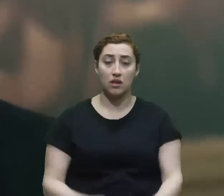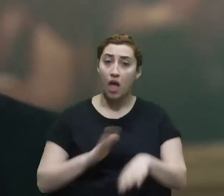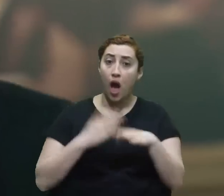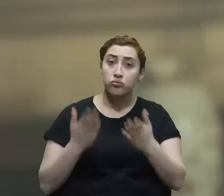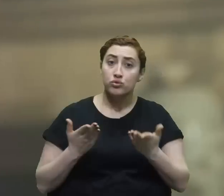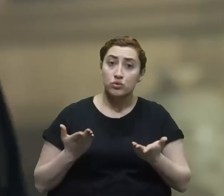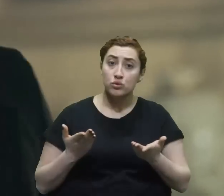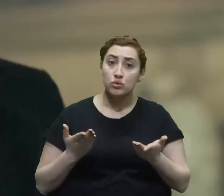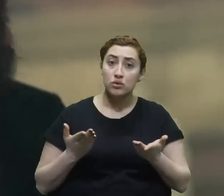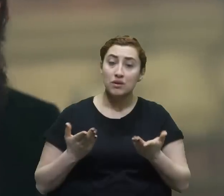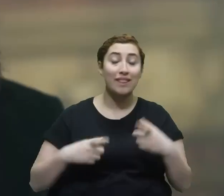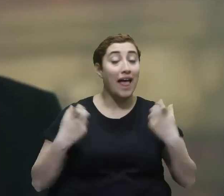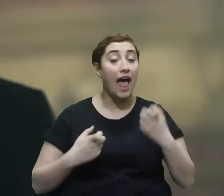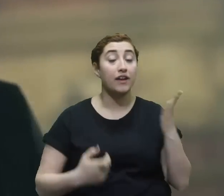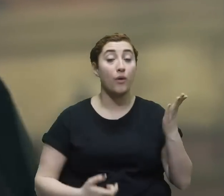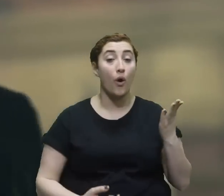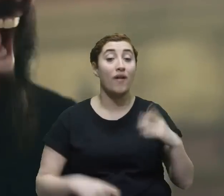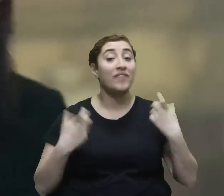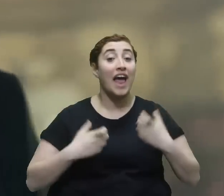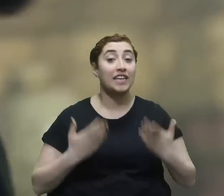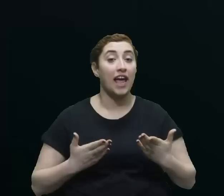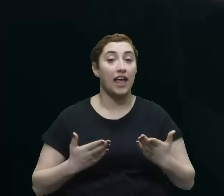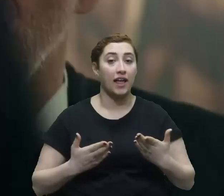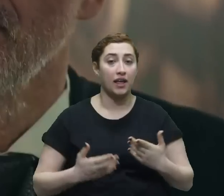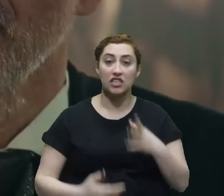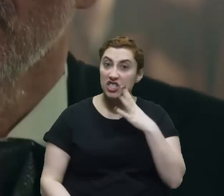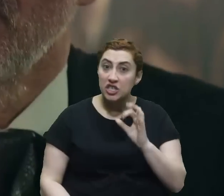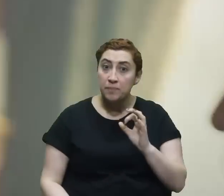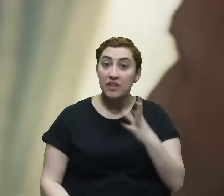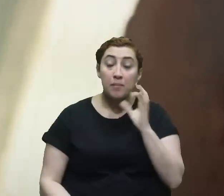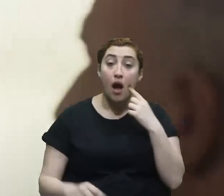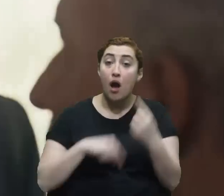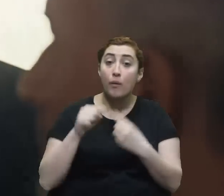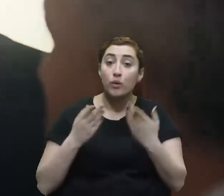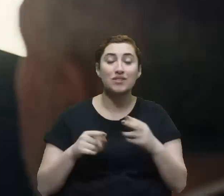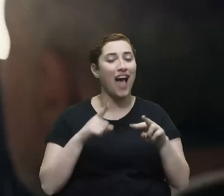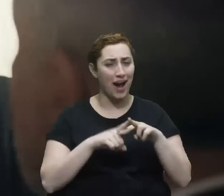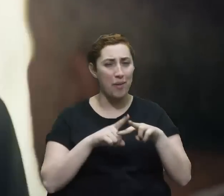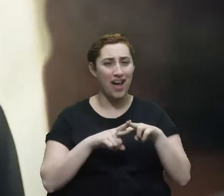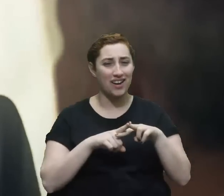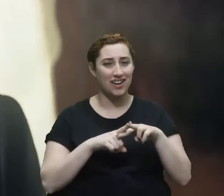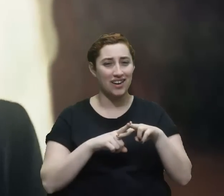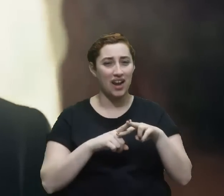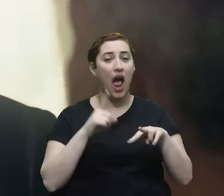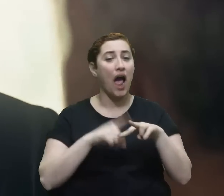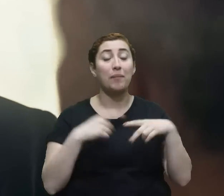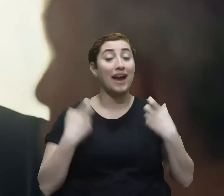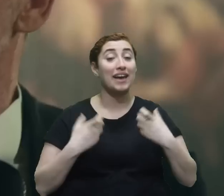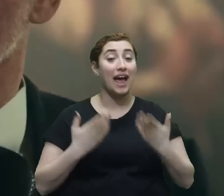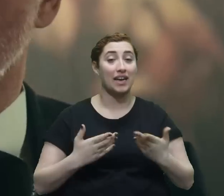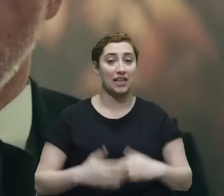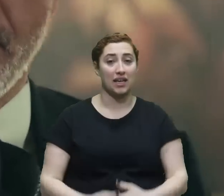Ne yapıyorsun sen? Nerede o? Nerede? Kim? Kimi arıyorsunuz? Akbar. Akbar